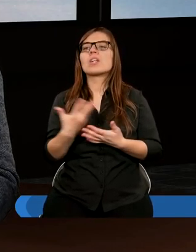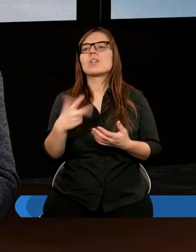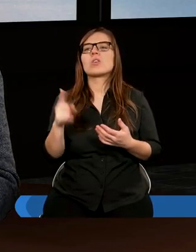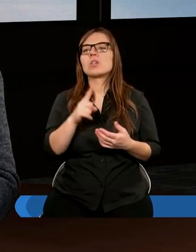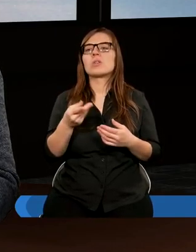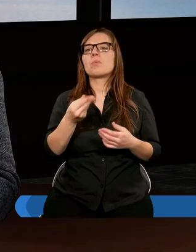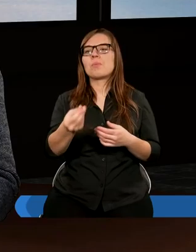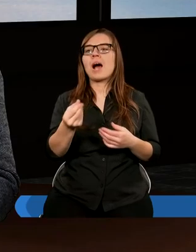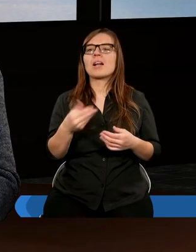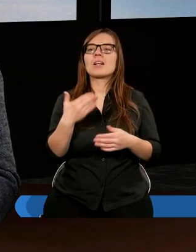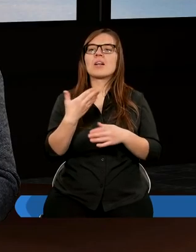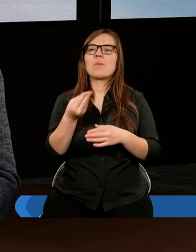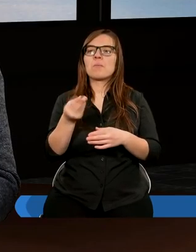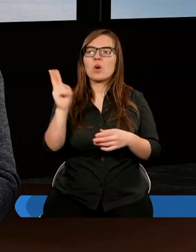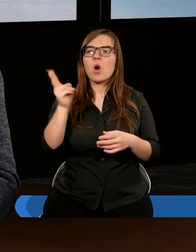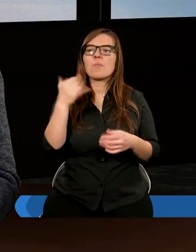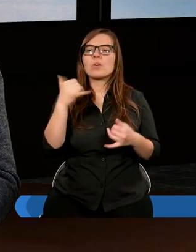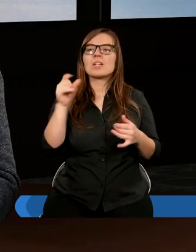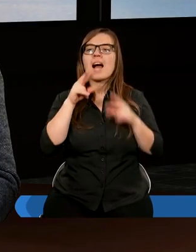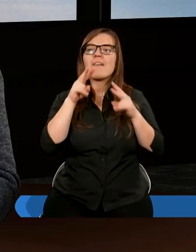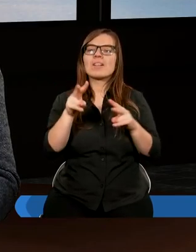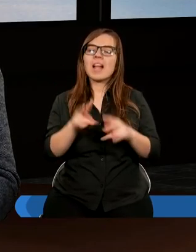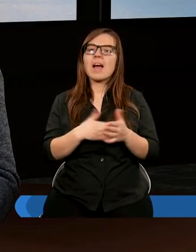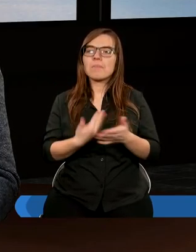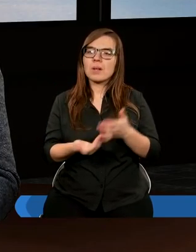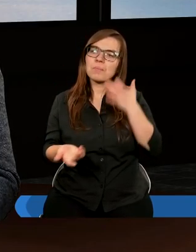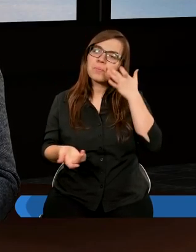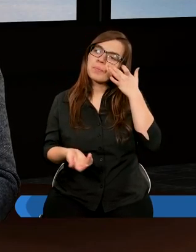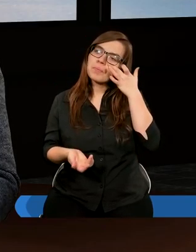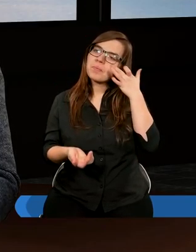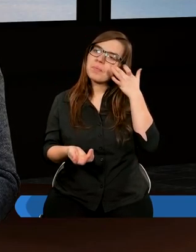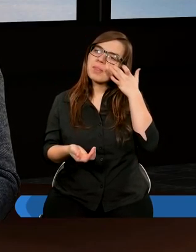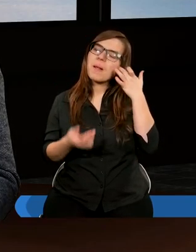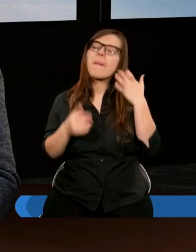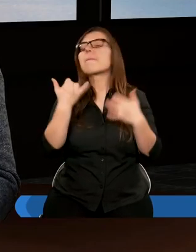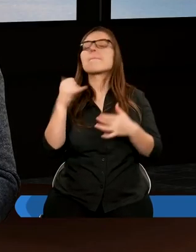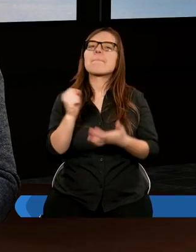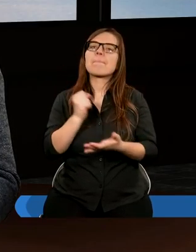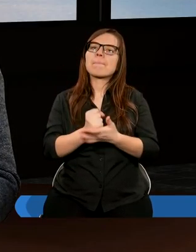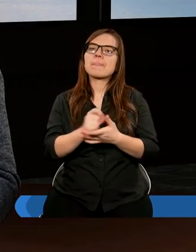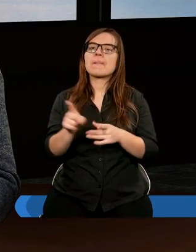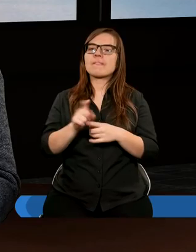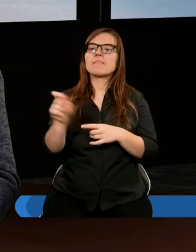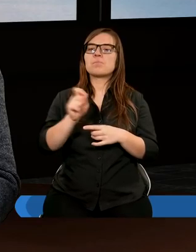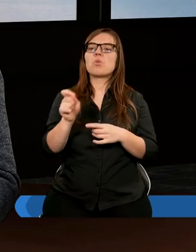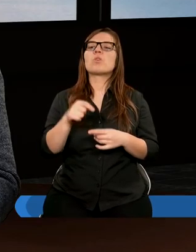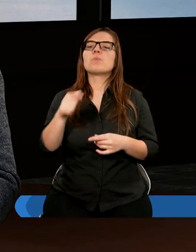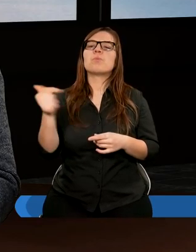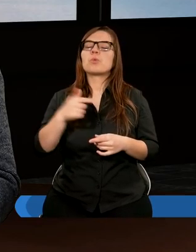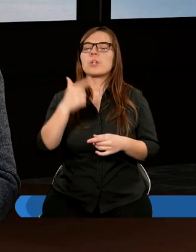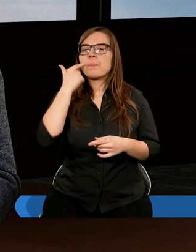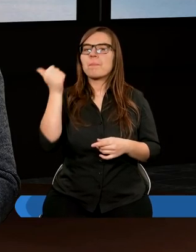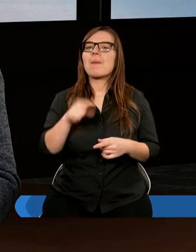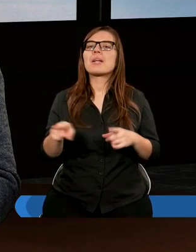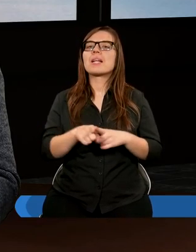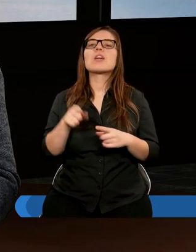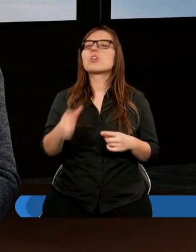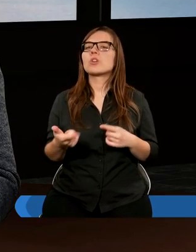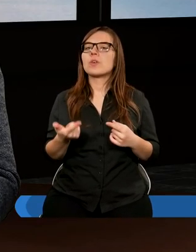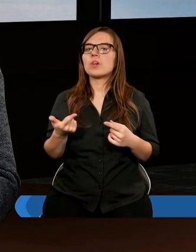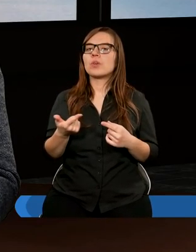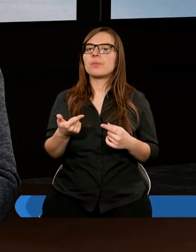płacić pieniądze komuś innemu za wynajem. Ale tutaj może inną kwestię poruszę. Musimy pamiętać też o to, że